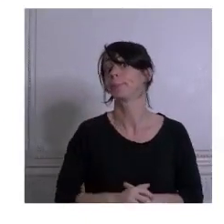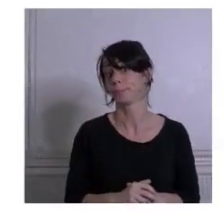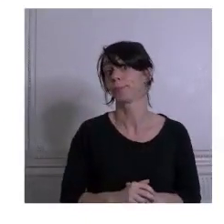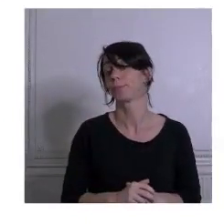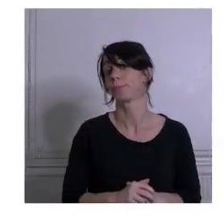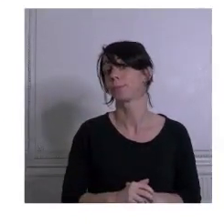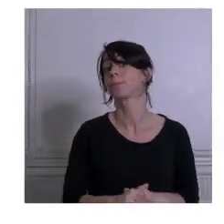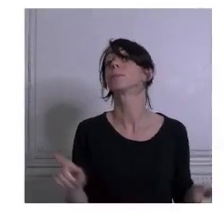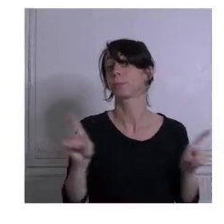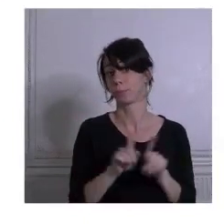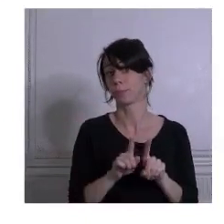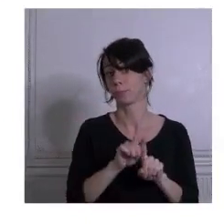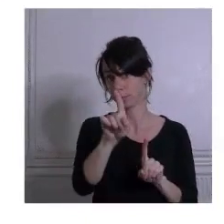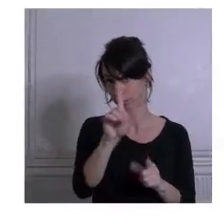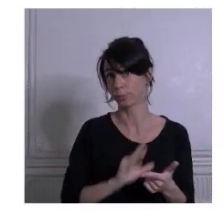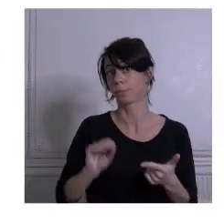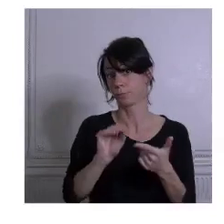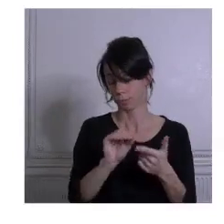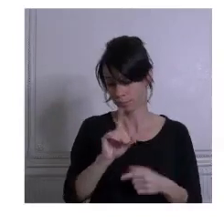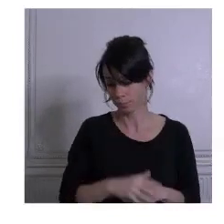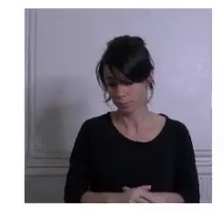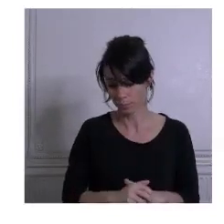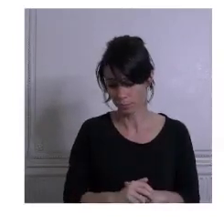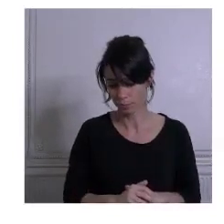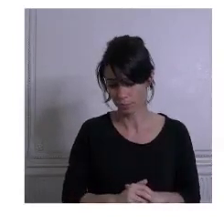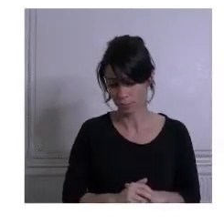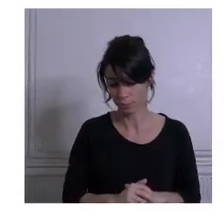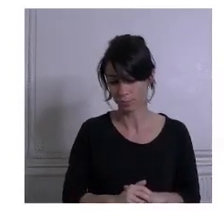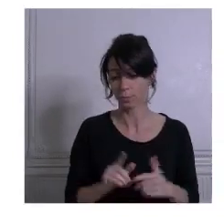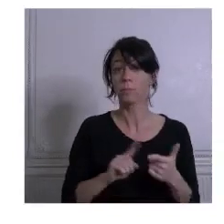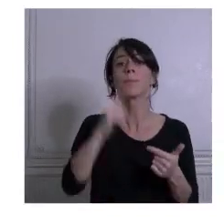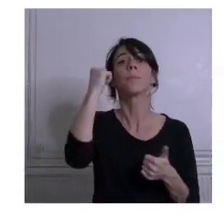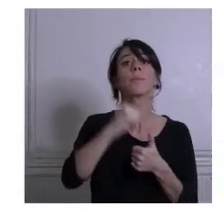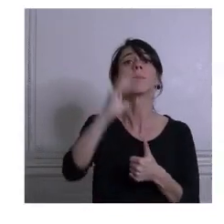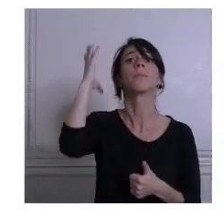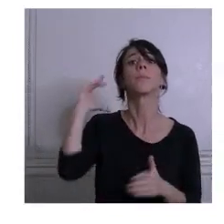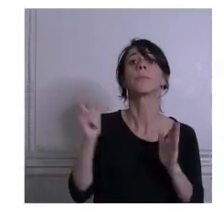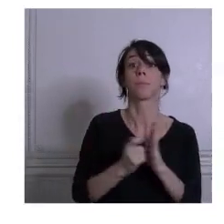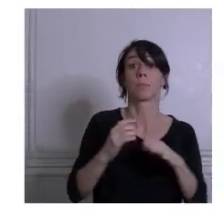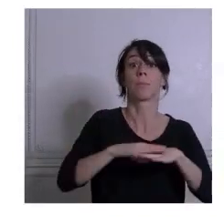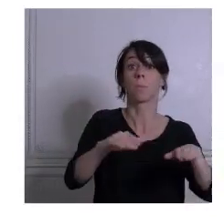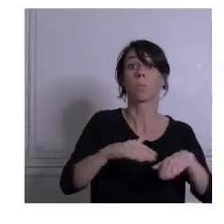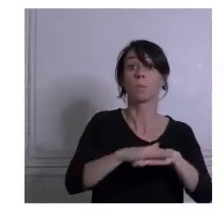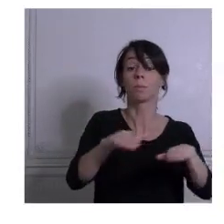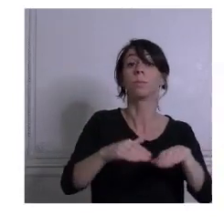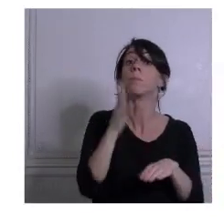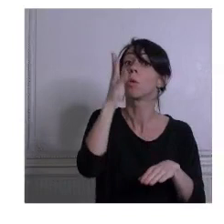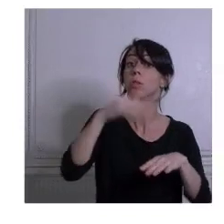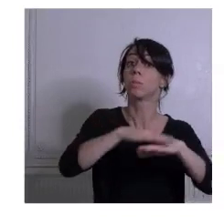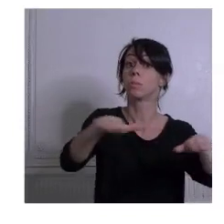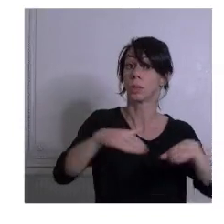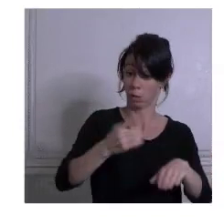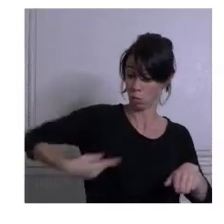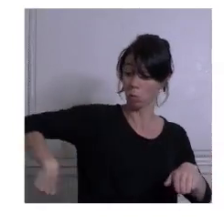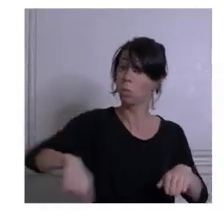des gens à l'ALEC, le rapport de l'ALEC dit quoi, ma chère collègue? Qu'on est très bien sur nos bâtiments. Vous connaissez des gens qui travaillaient à l'ALEC, je